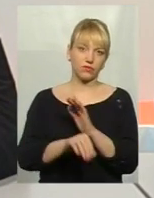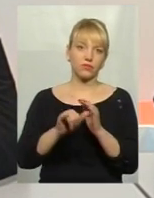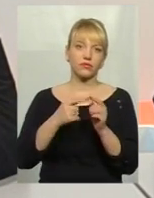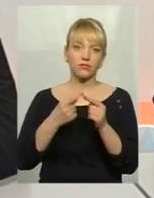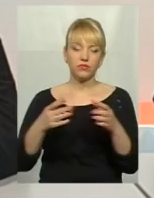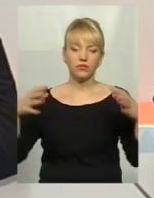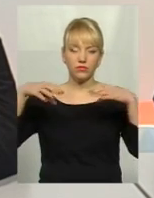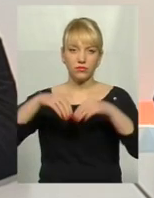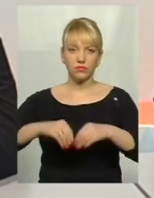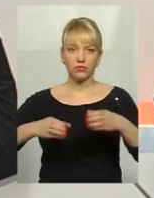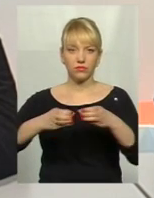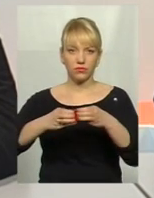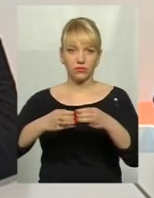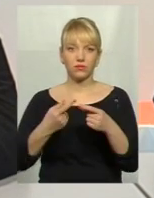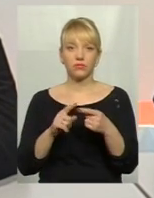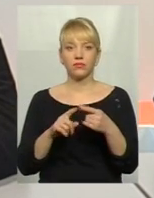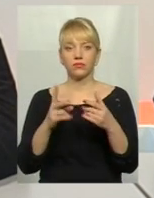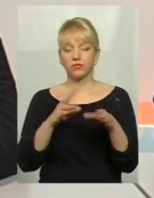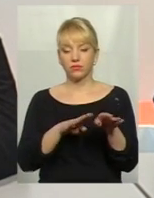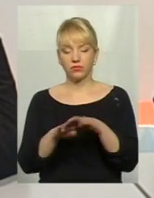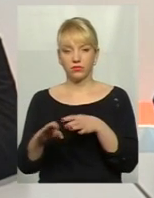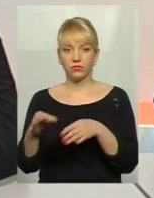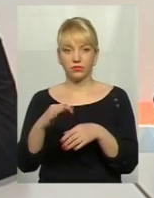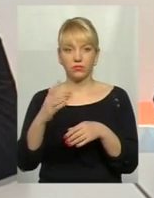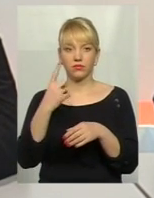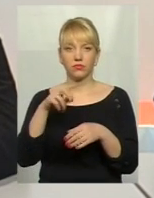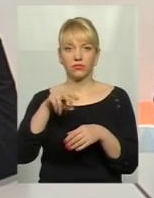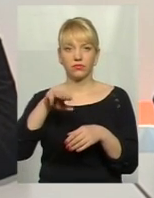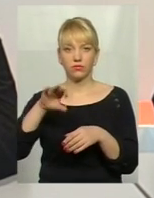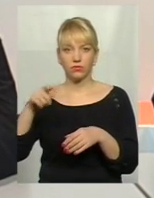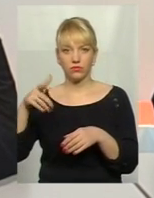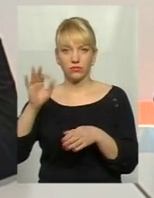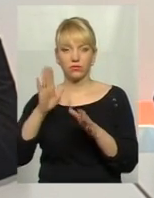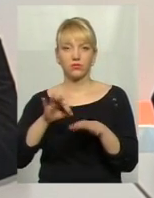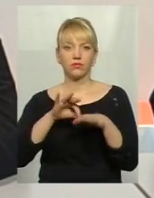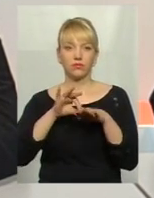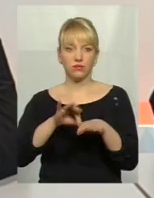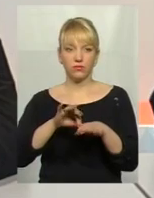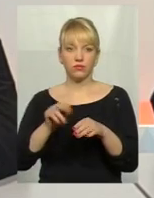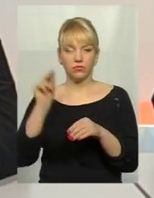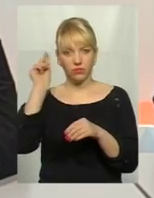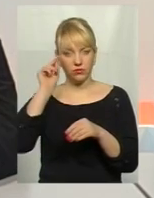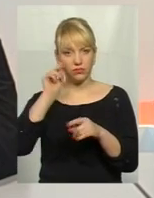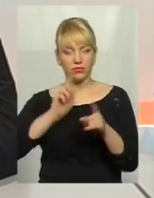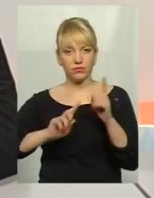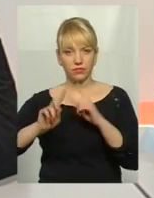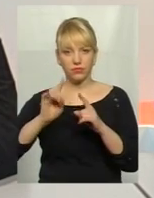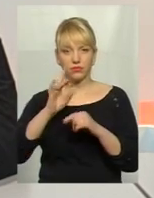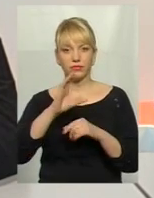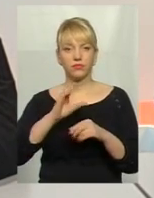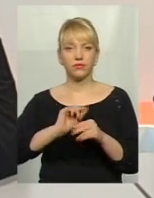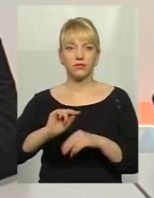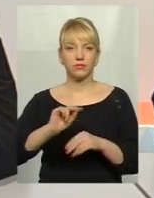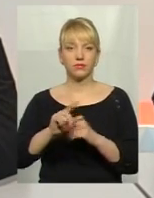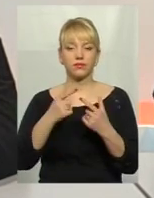Ми на рівні області буде 1 лютого проводитись така нарада, навчальна нарада-семінар, де в тому числі одне